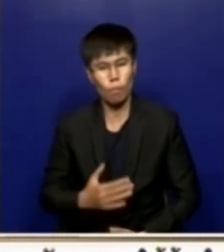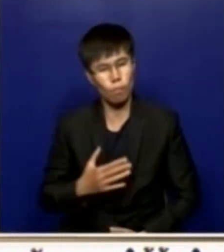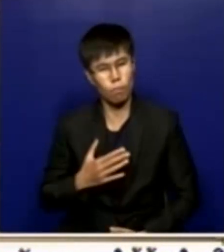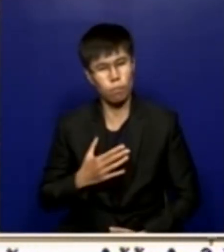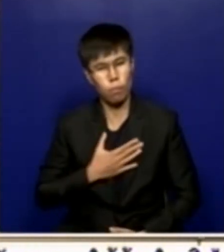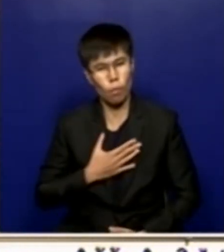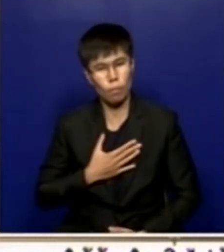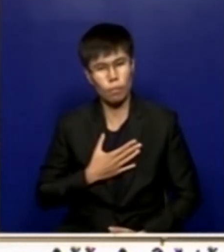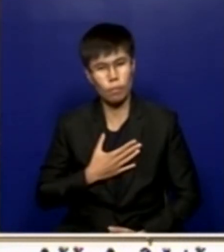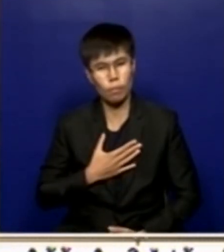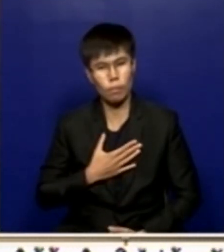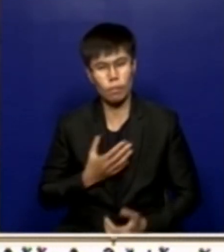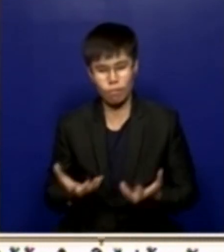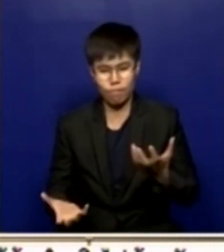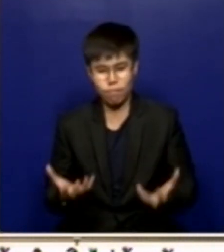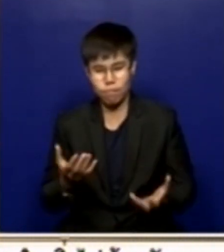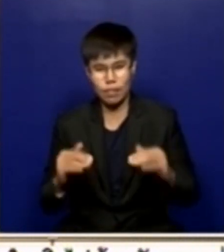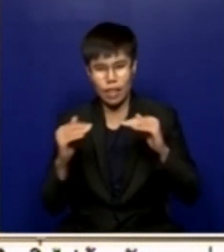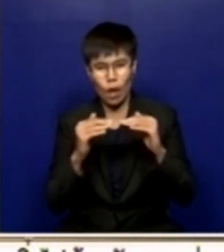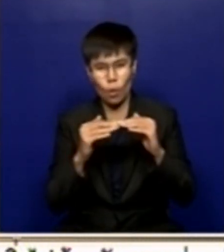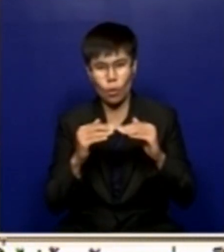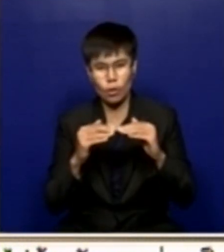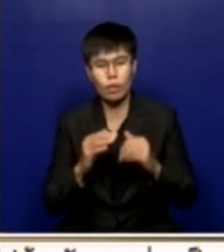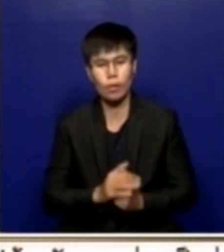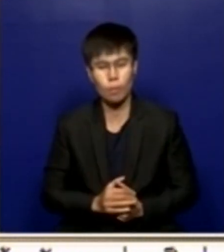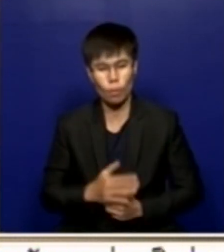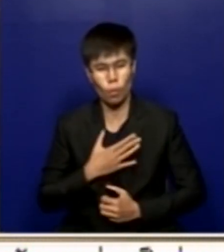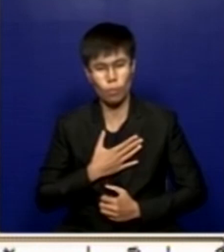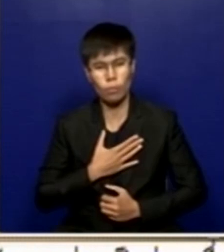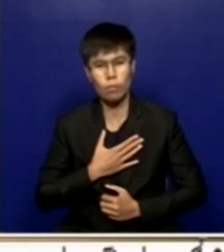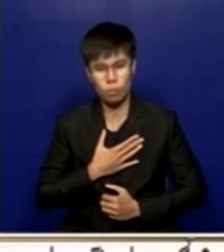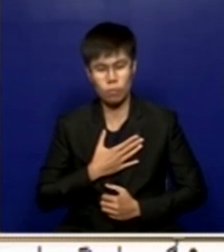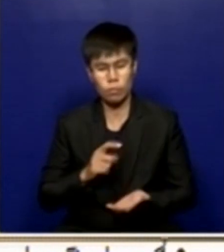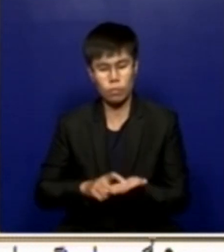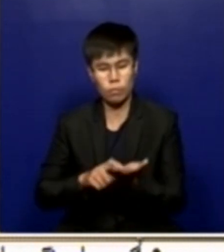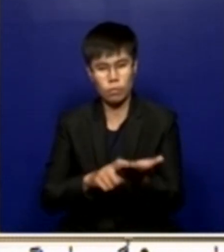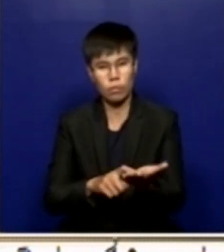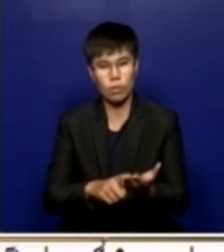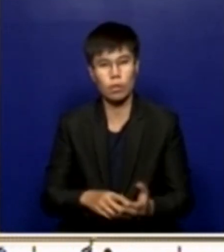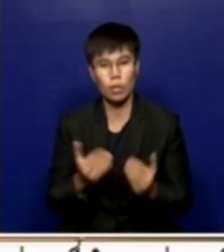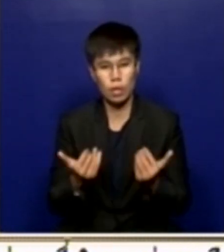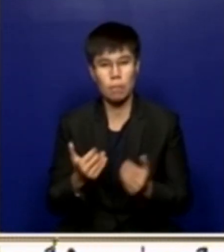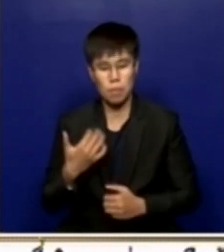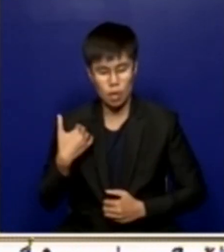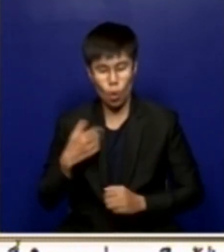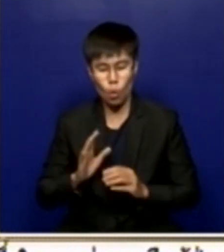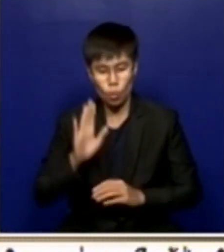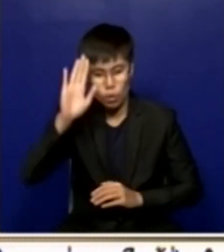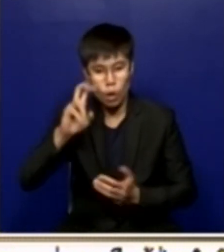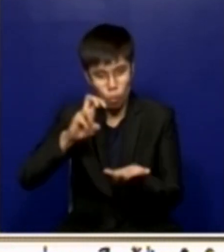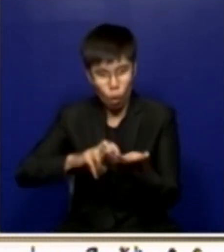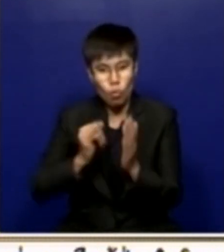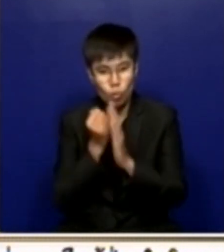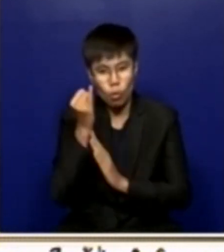ครับแต่ก็มีการเสนอญัตติผมก็ก็ให้มีคนรับรองถูกต้องผมก็